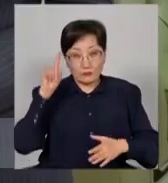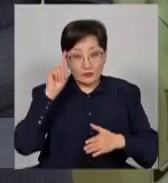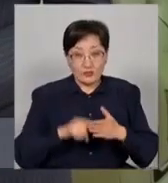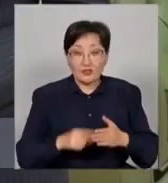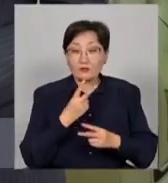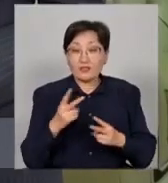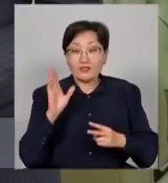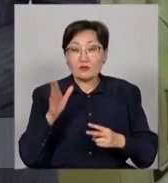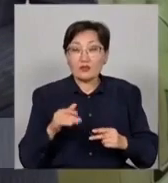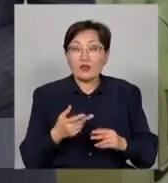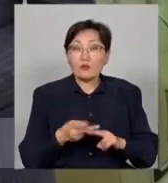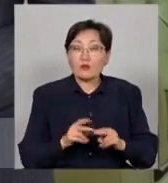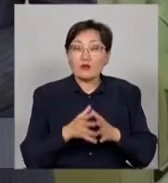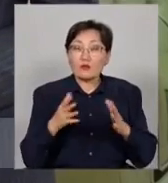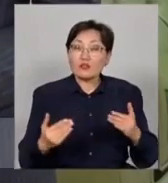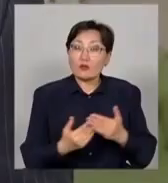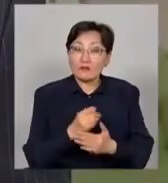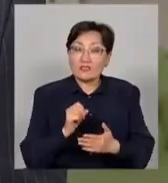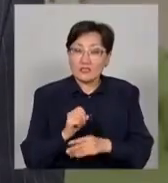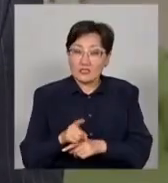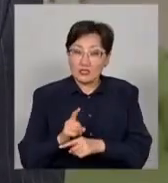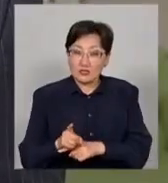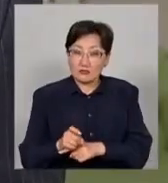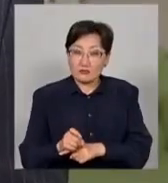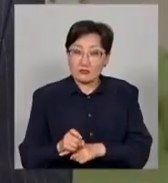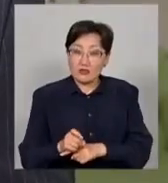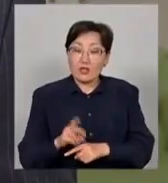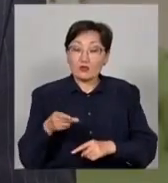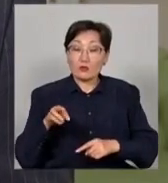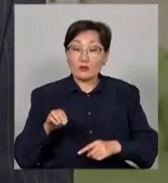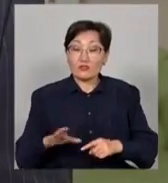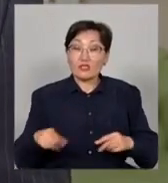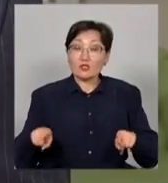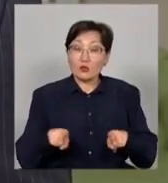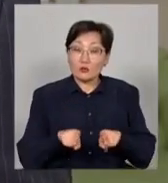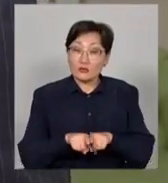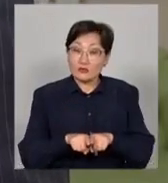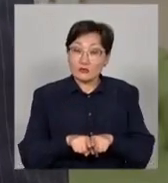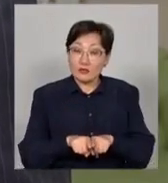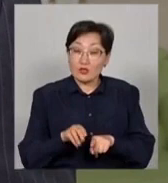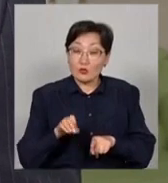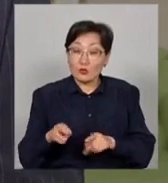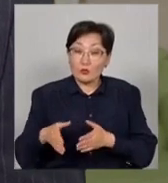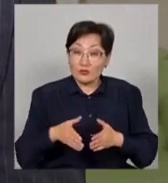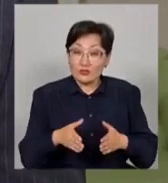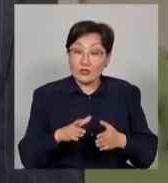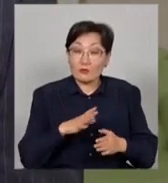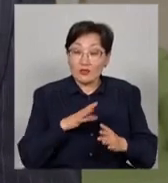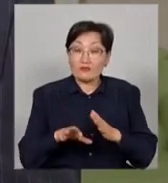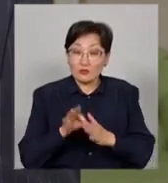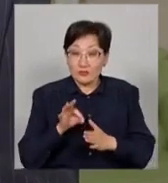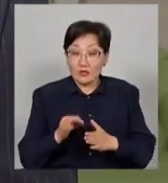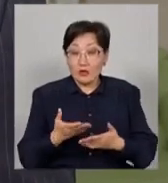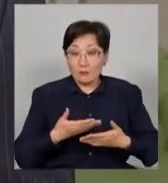смотреть в будущее и ставить перед собой новые задачи. Именно с Касым-Жомартом Кемелевичем Токаевым, тот путь, который он выбрал,